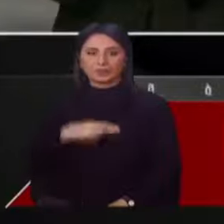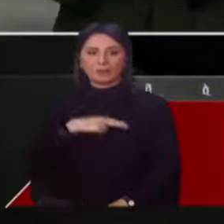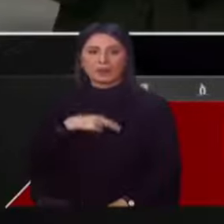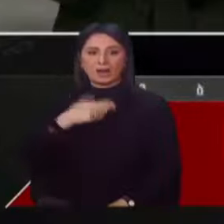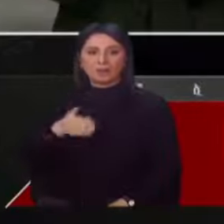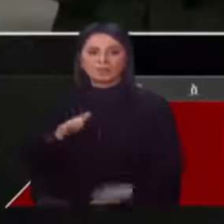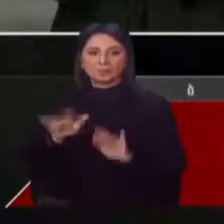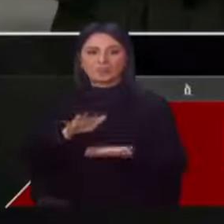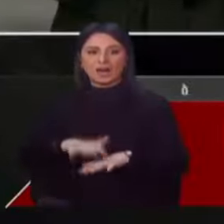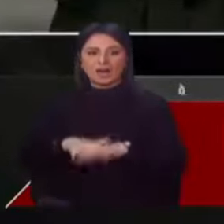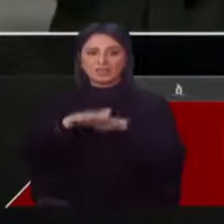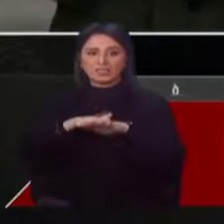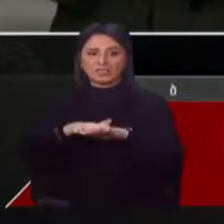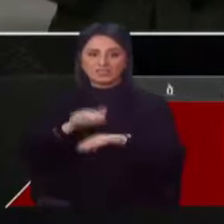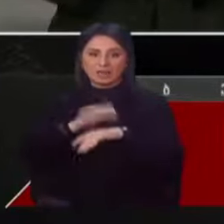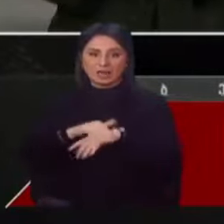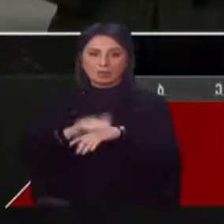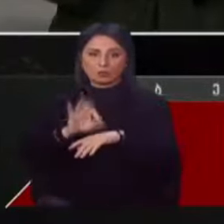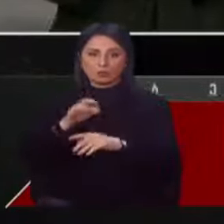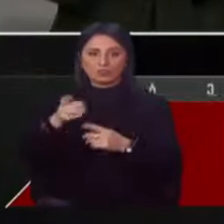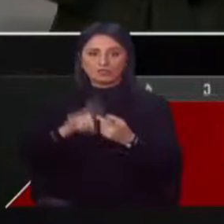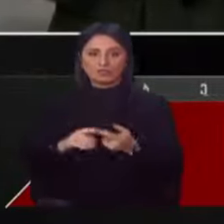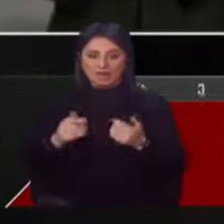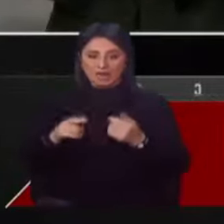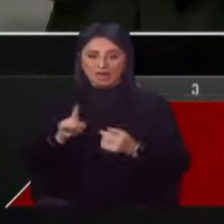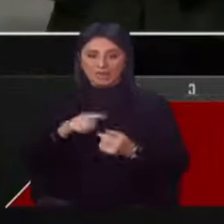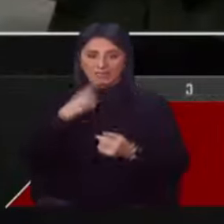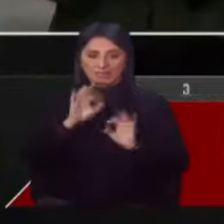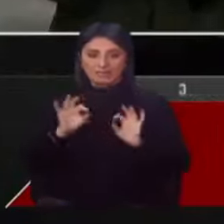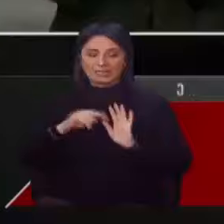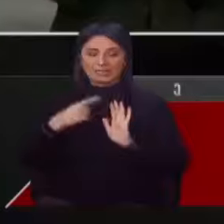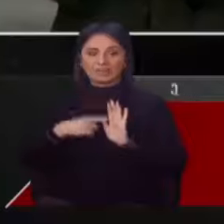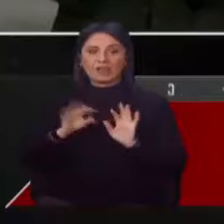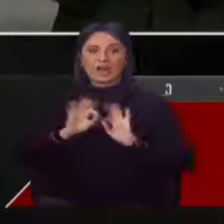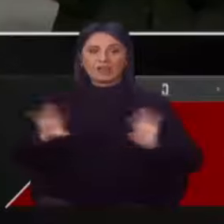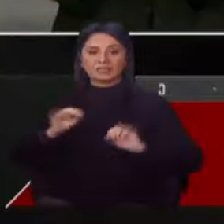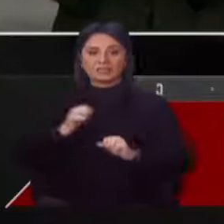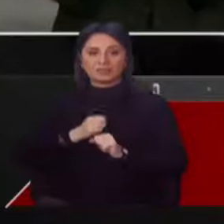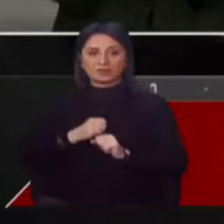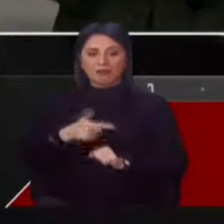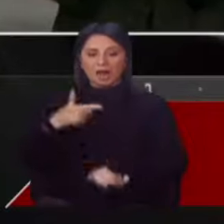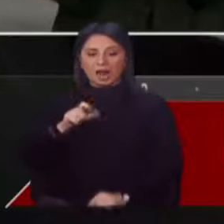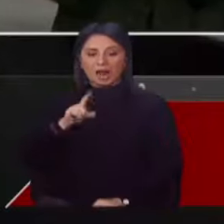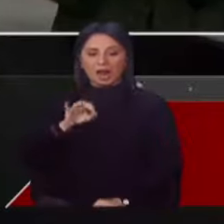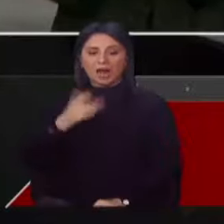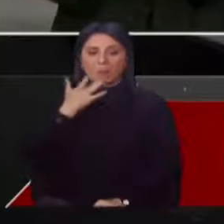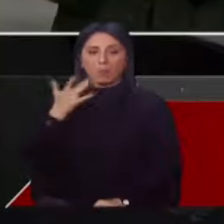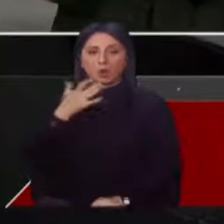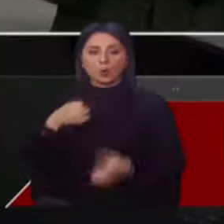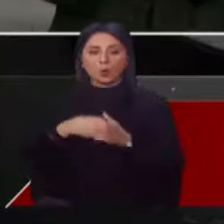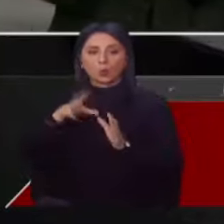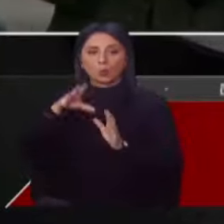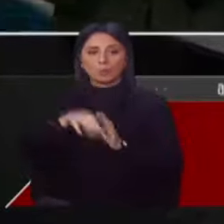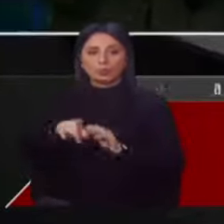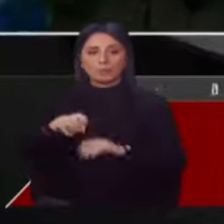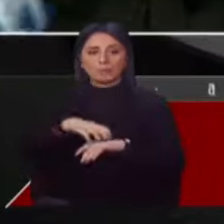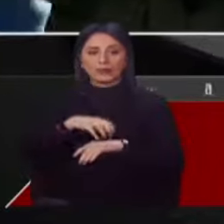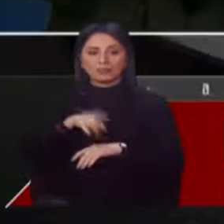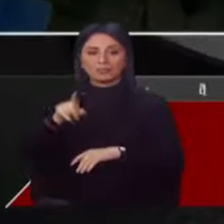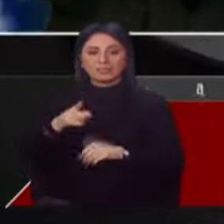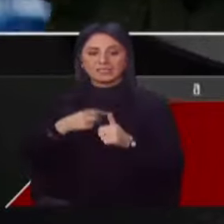პარლამენტთან მიმდინარე აქციის გარემოებებთან დაკავშირებით. დღეს აღნიშნულ საკითხზე განცხადება გააკეთეს გიორგი გახარიას პოლიტიკურ გუნდში პაიმის პარტიაში.